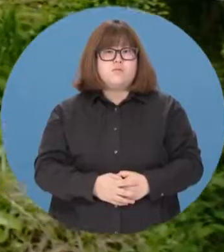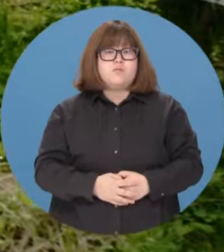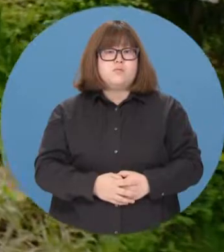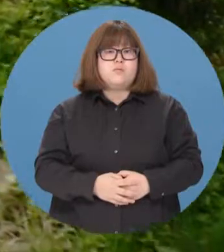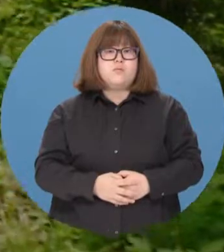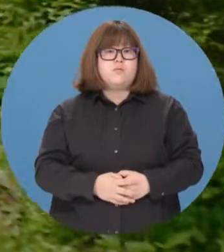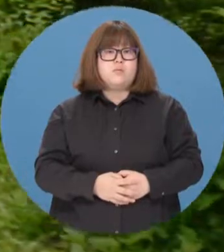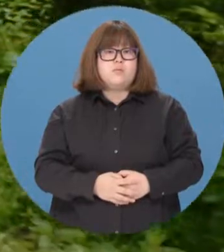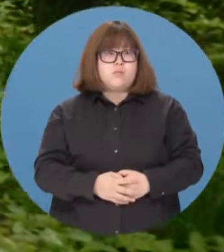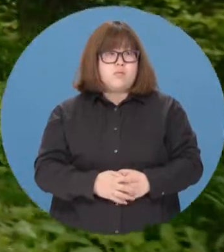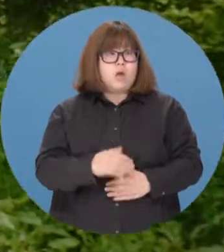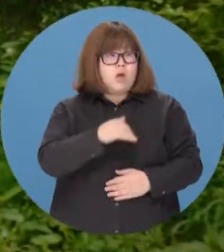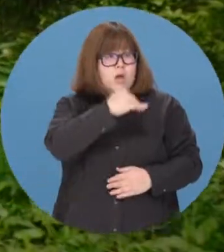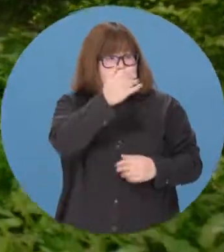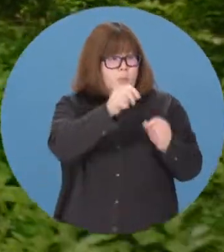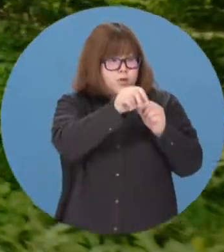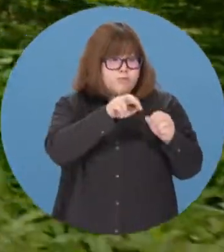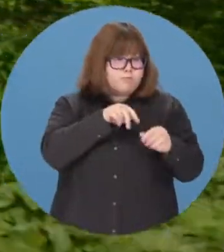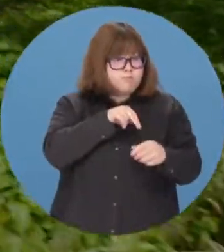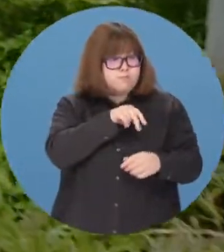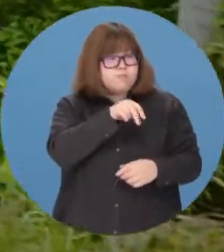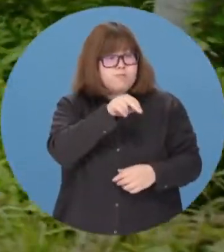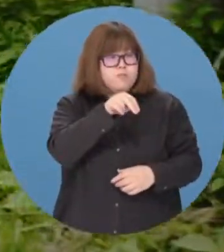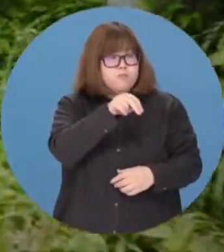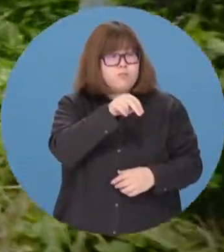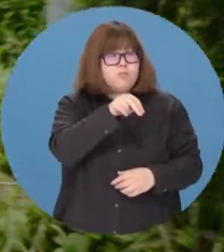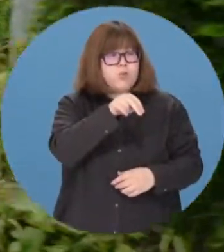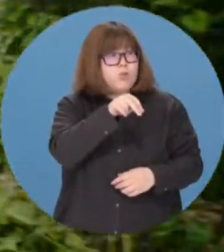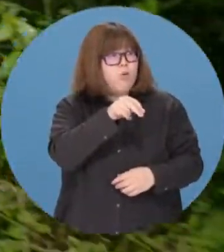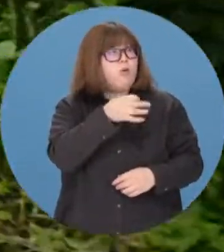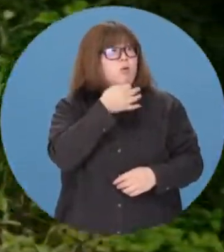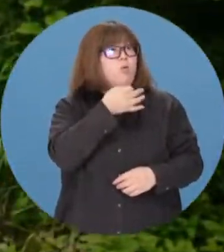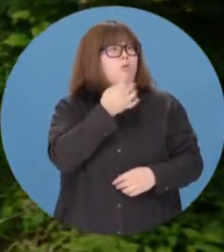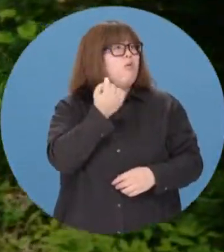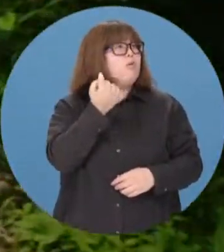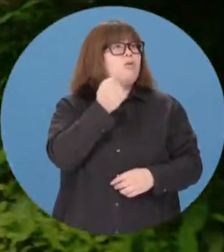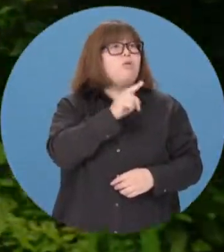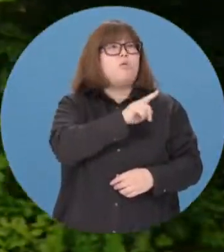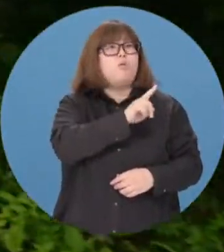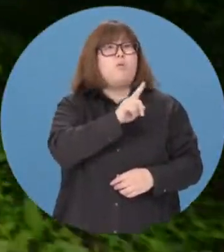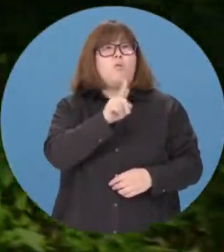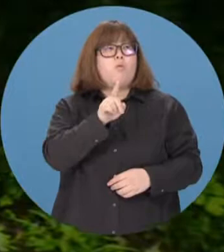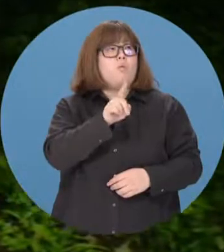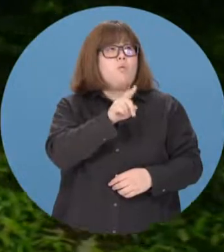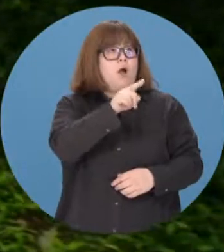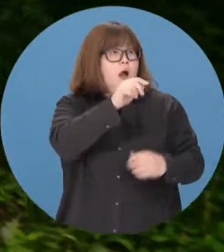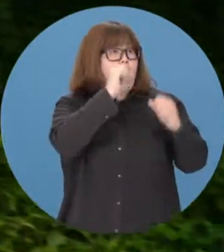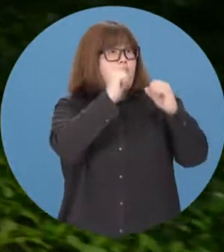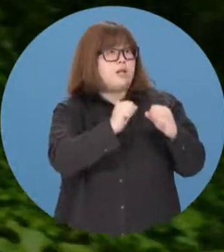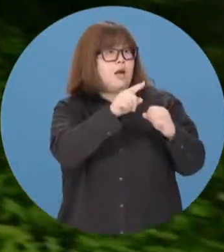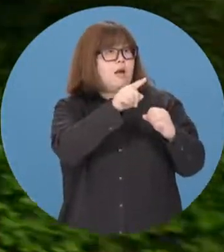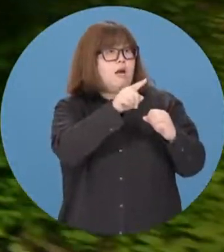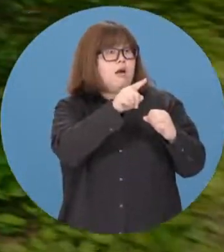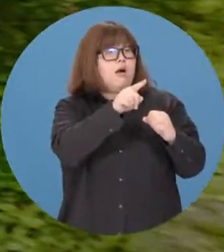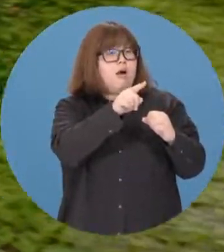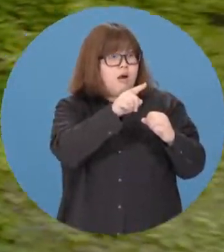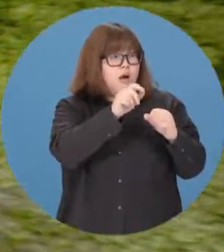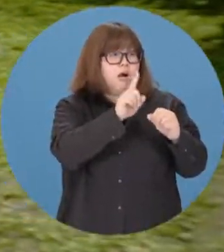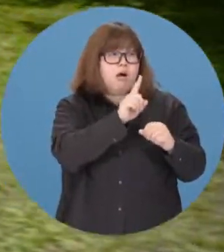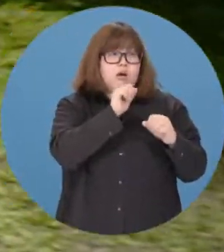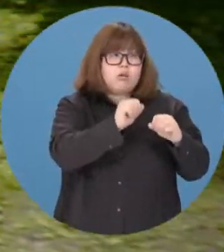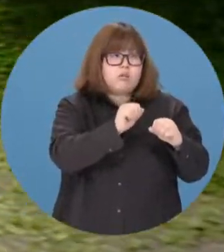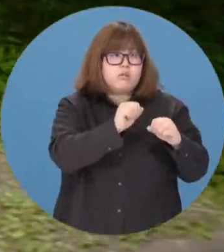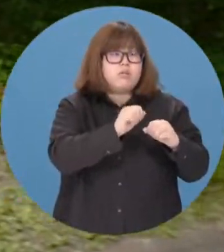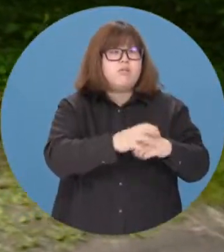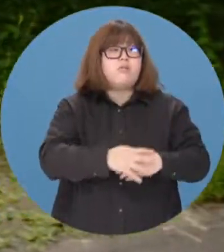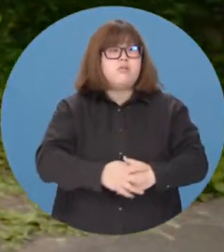ああ、結構山奥まで来ましたけど、子どもたちの声が聞こえる。あ、いたいた。何やって